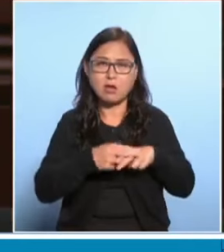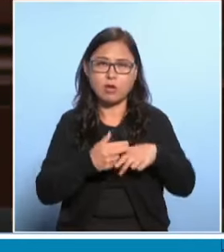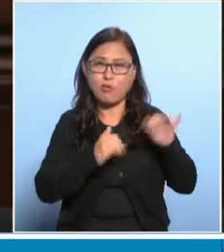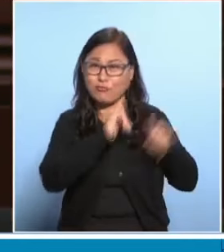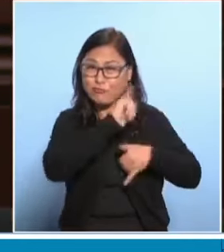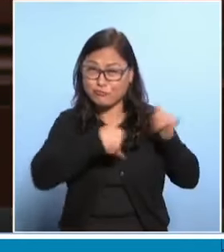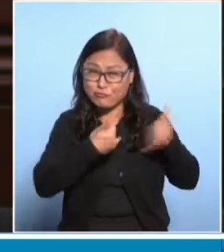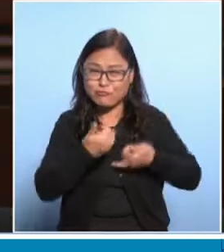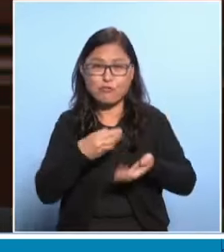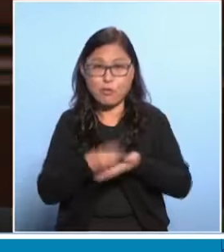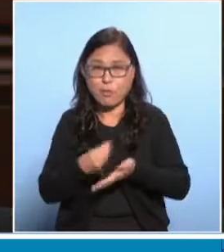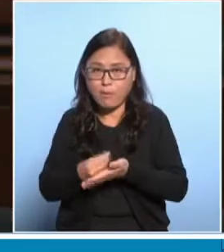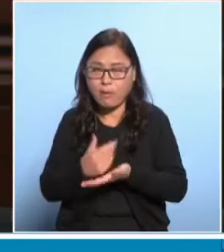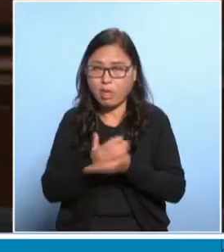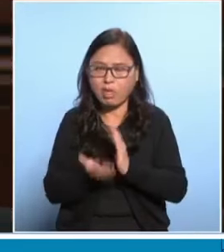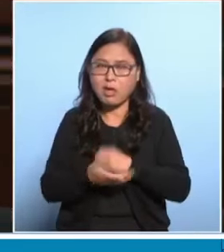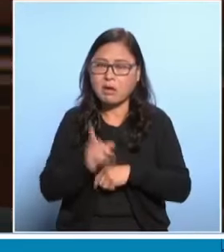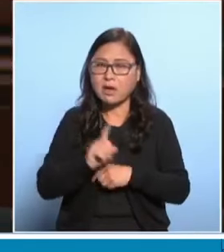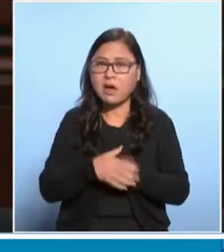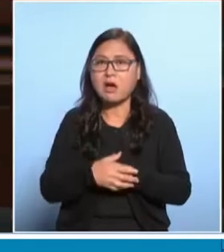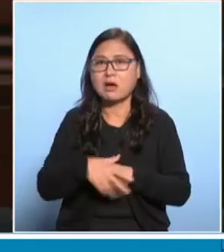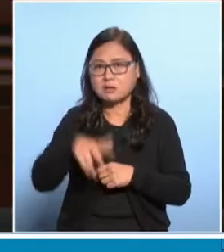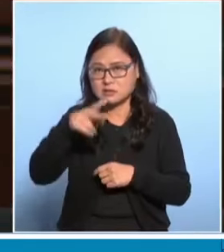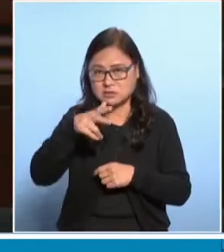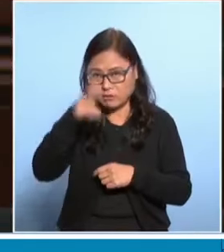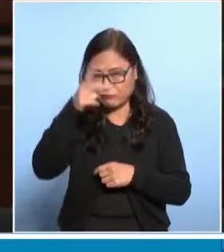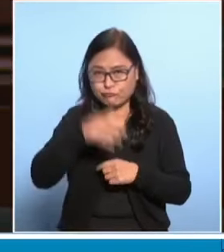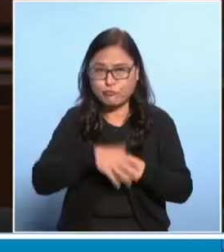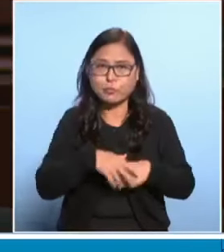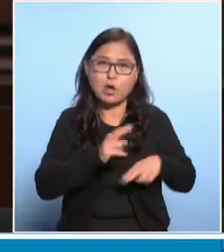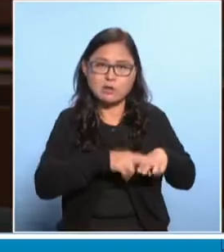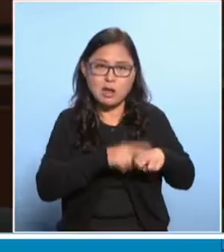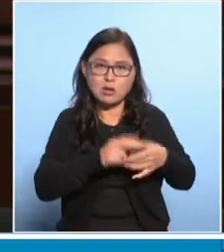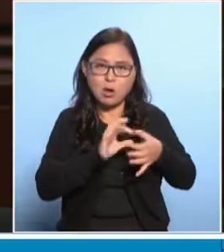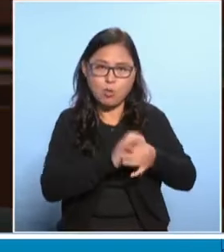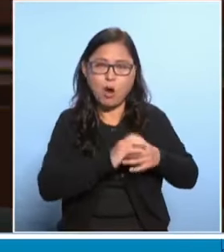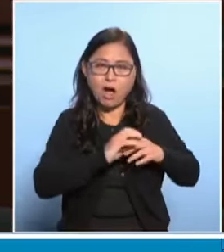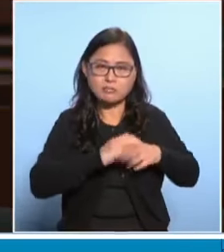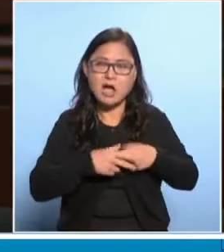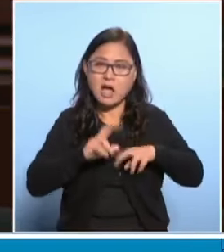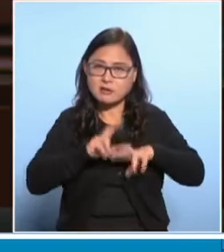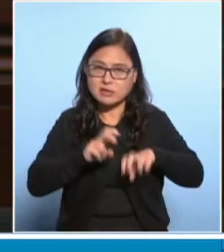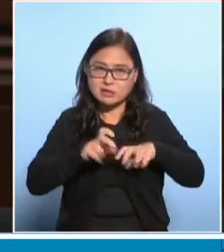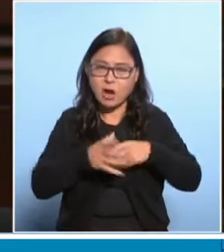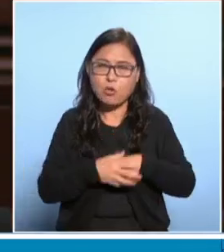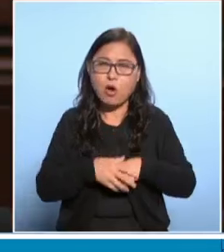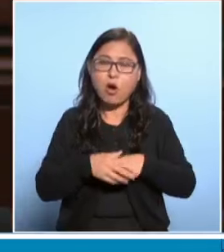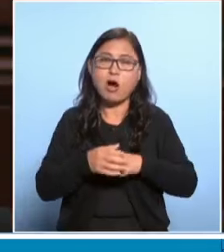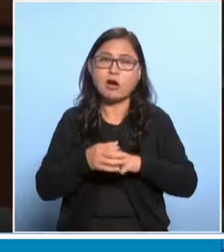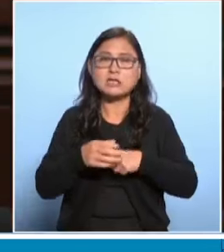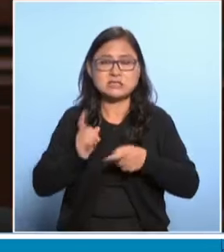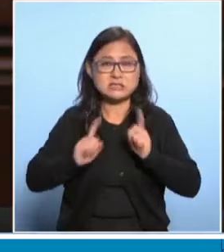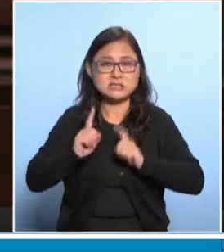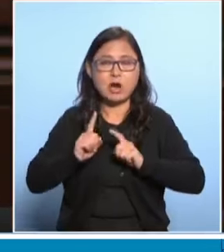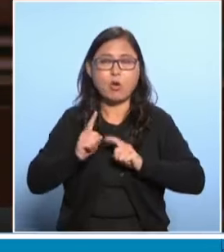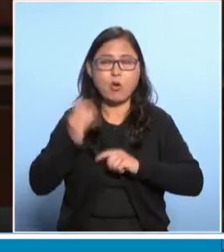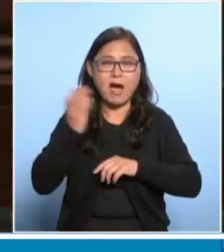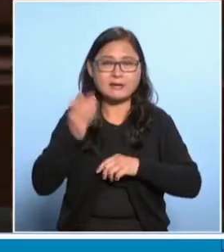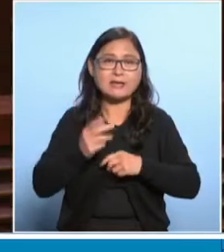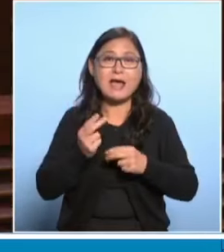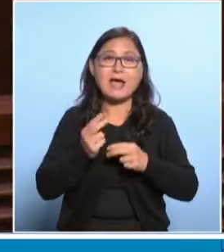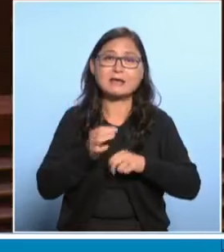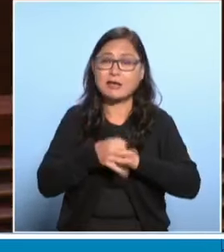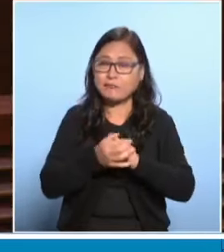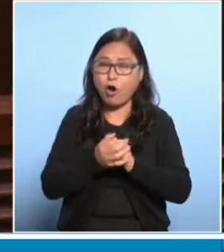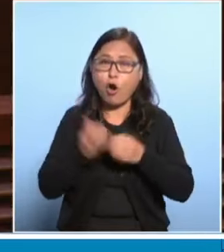費者群來港，政府會否與內地有關方面研究開放更多自由行城市，以及研